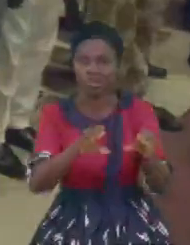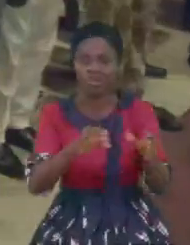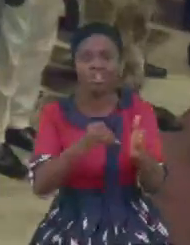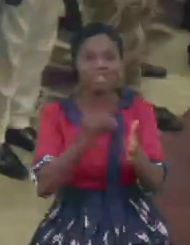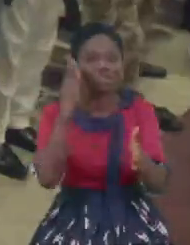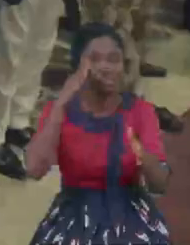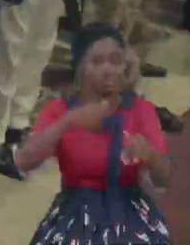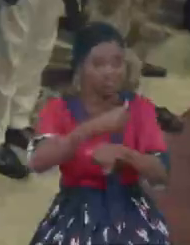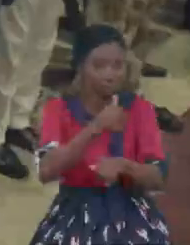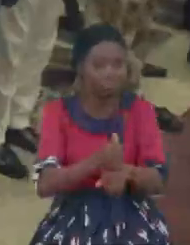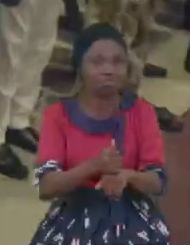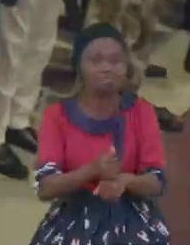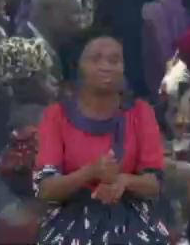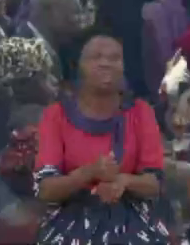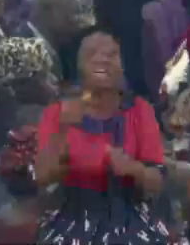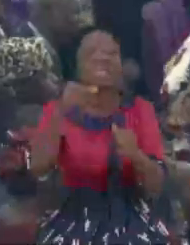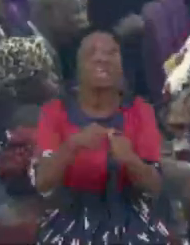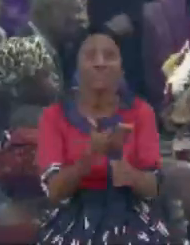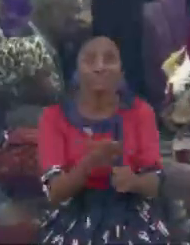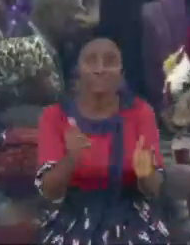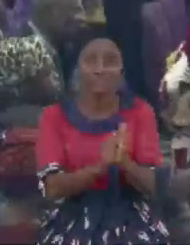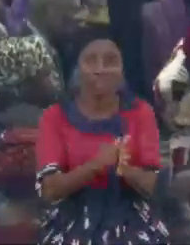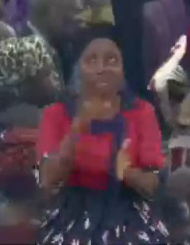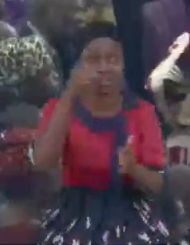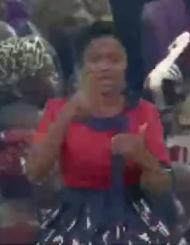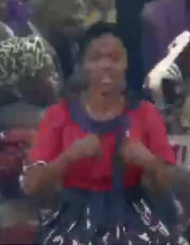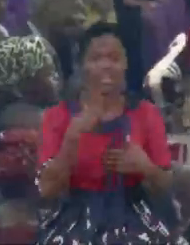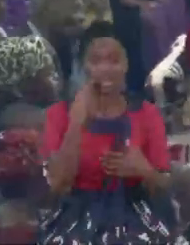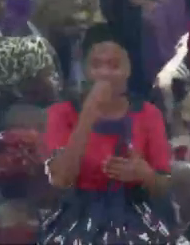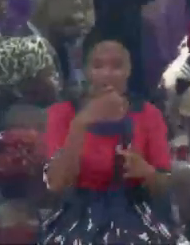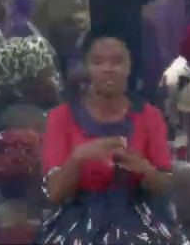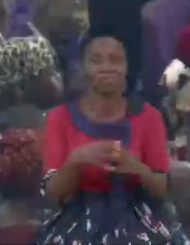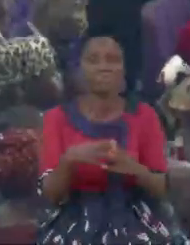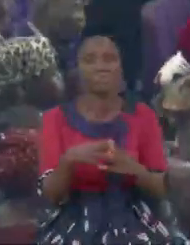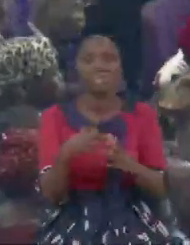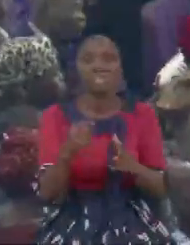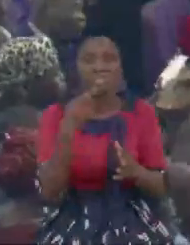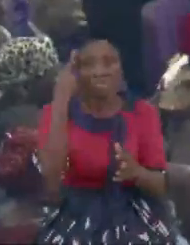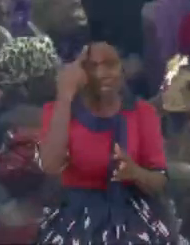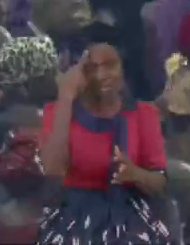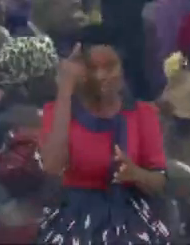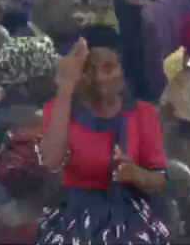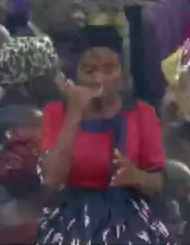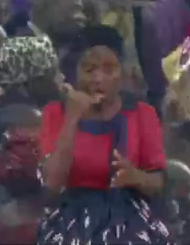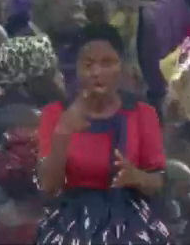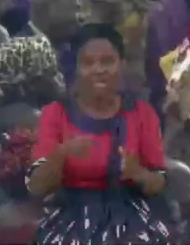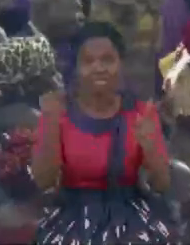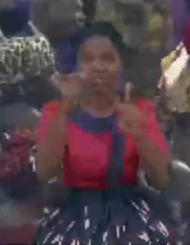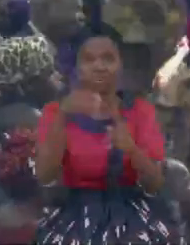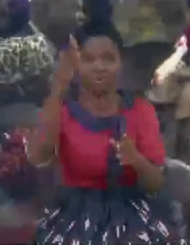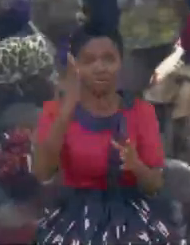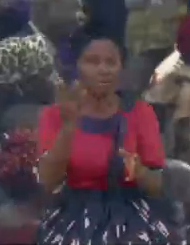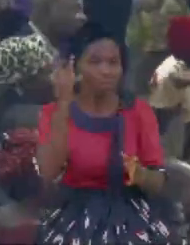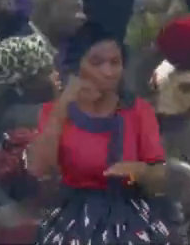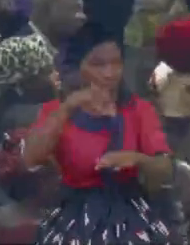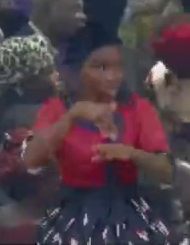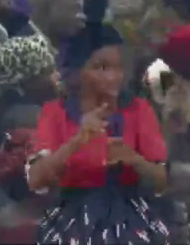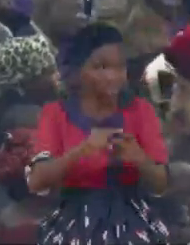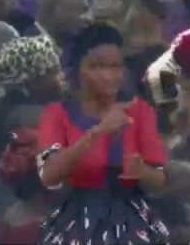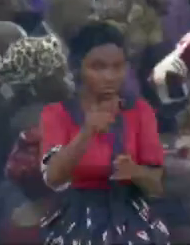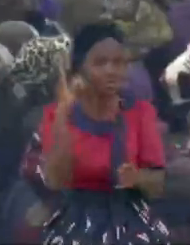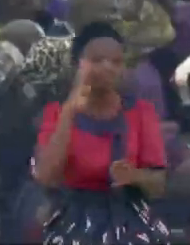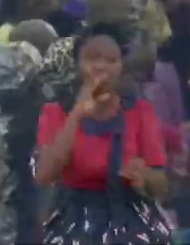parole va accomplir tout ce que le Seigneur a dit. Ouais, pourquoi la parole de Dieu t'a envoyé,